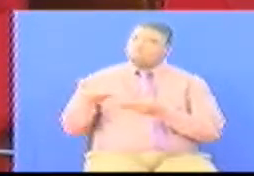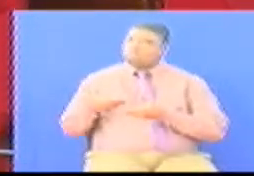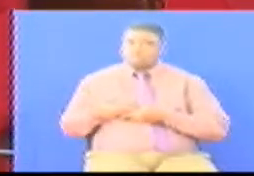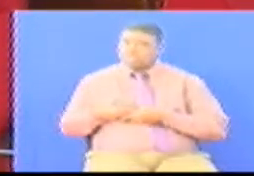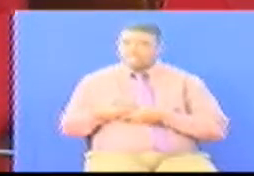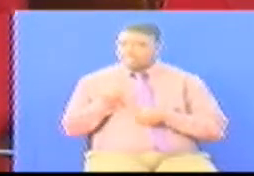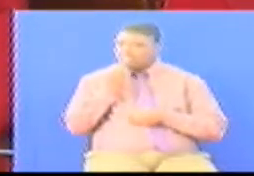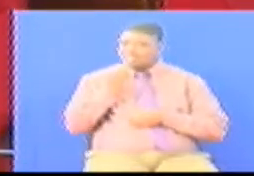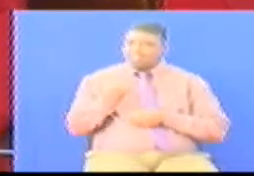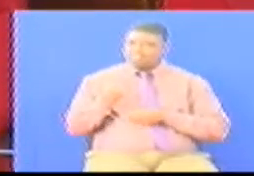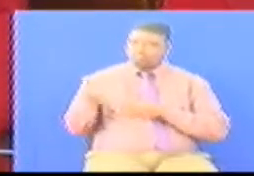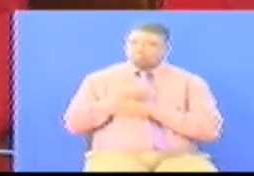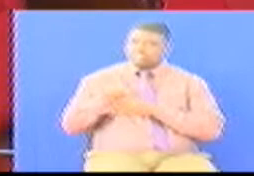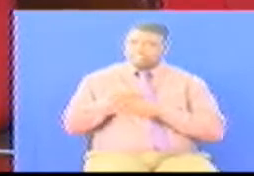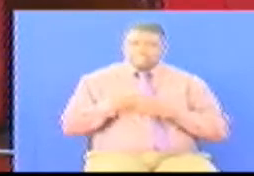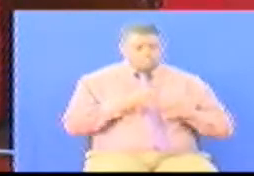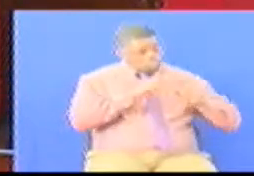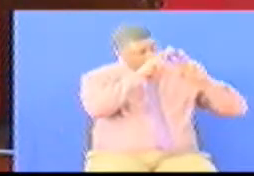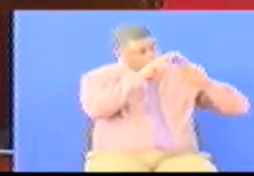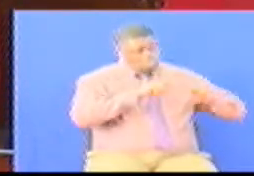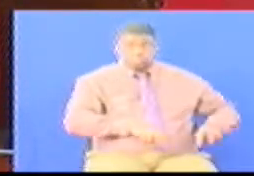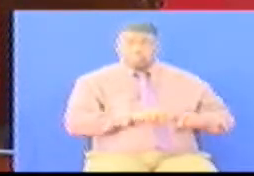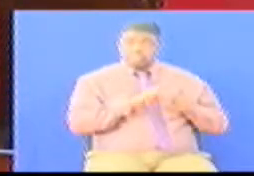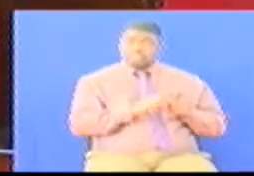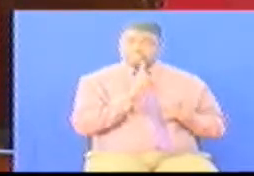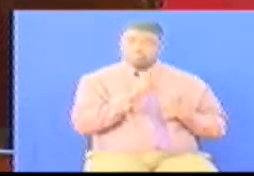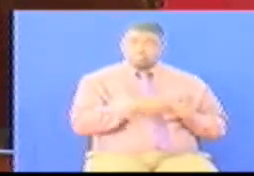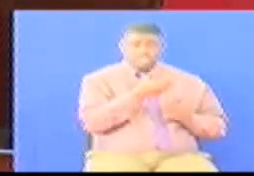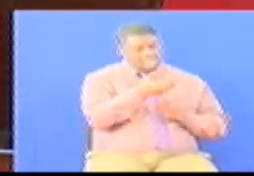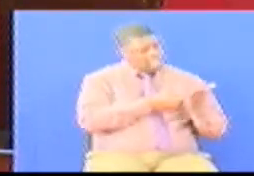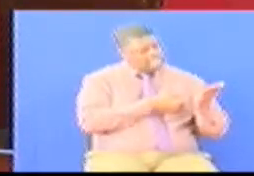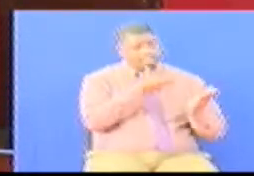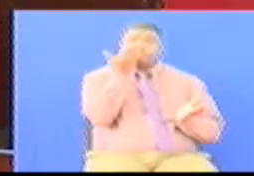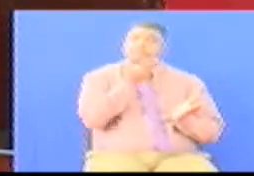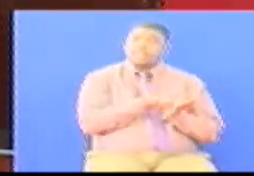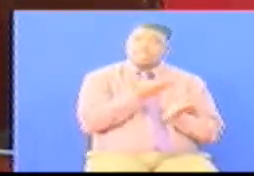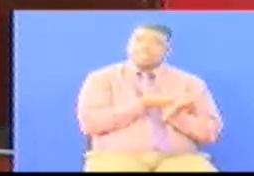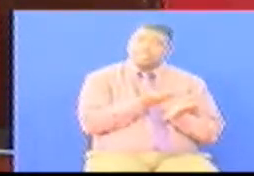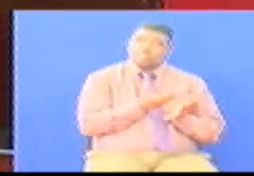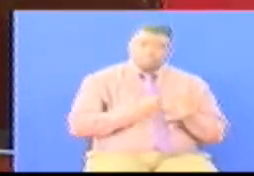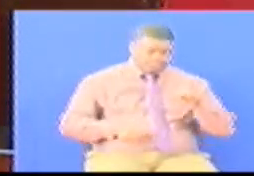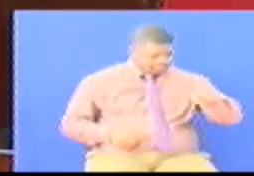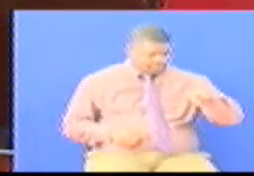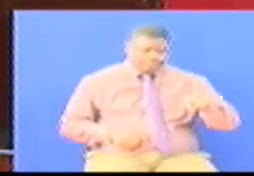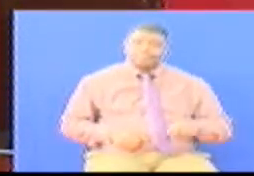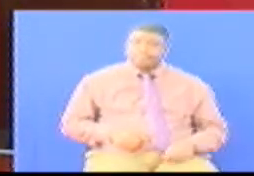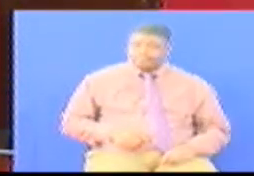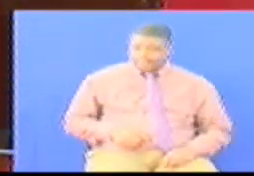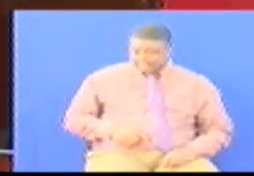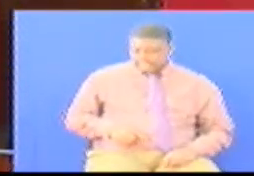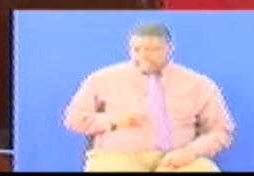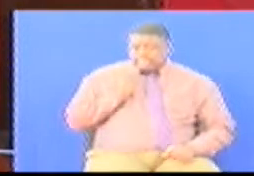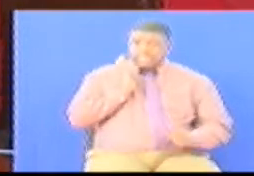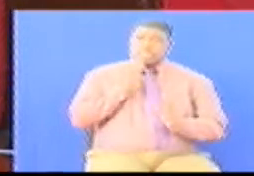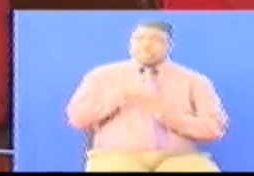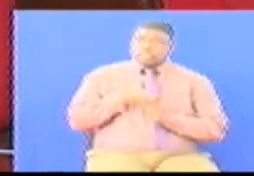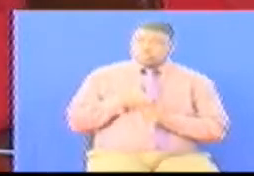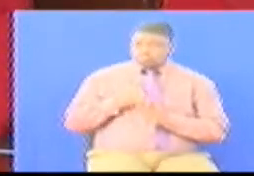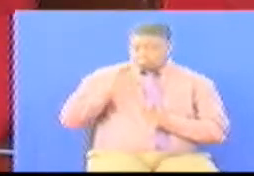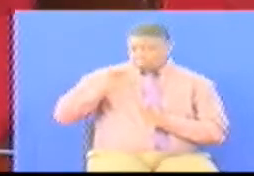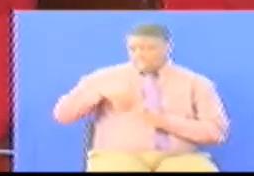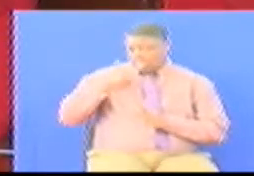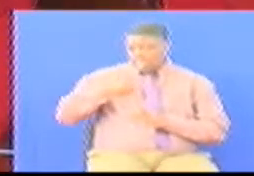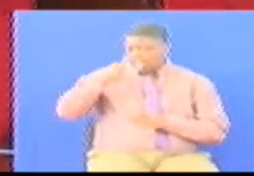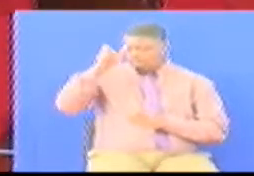taarifa husika ya ukaguzi iliyokuwa na hati iliyopendekezwa hii baadaye isainiwe na CAG.